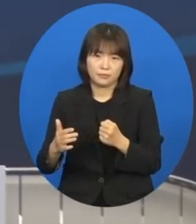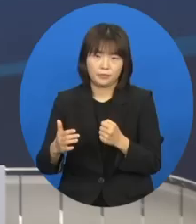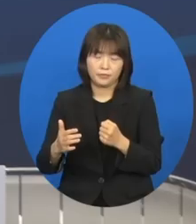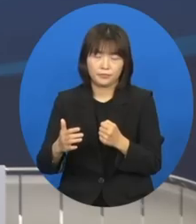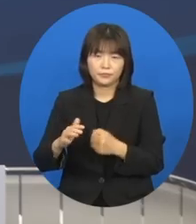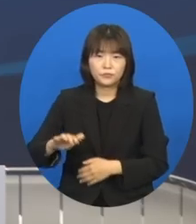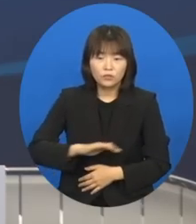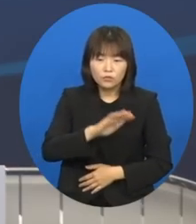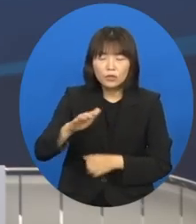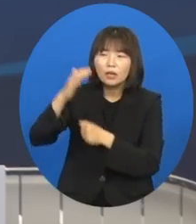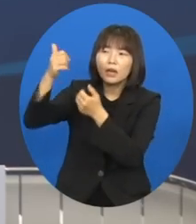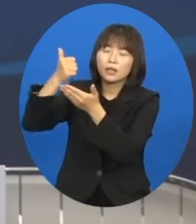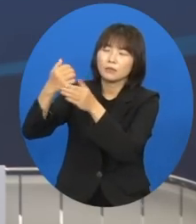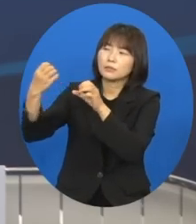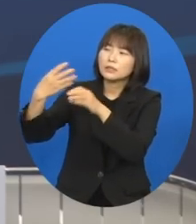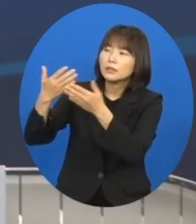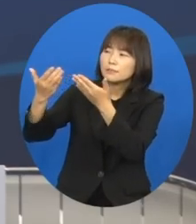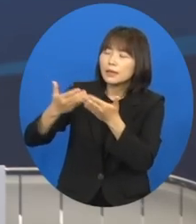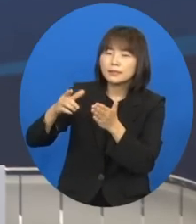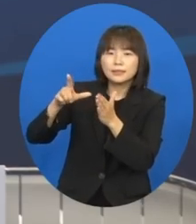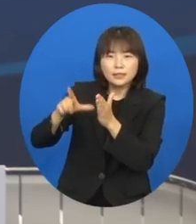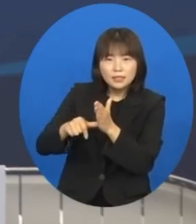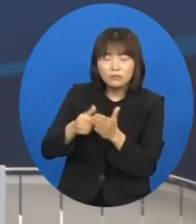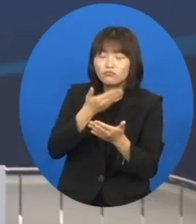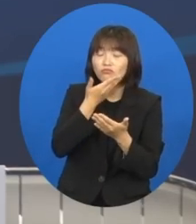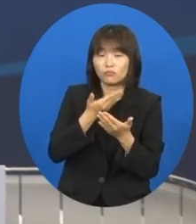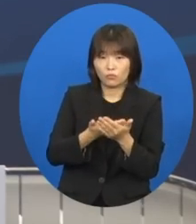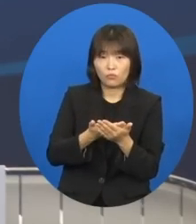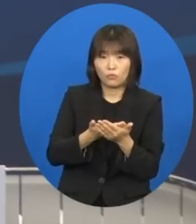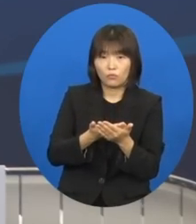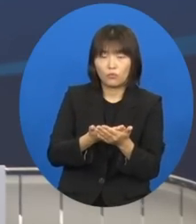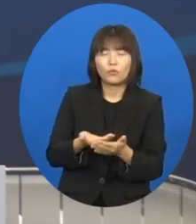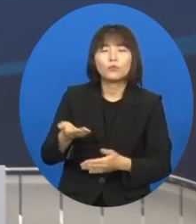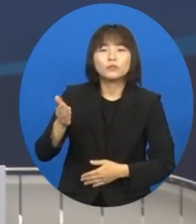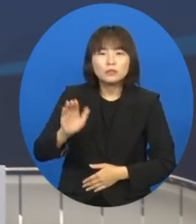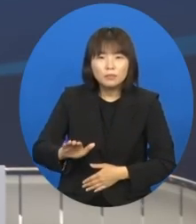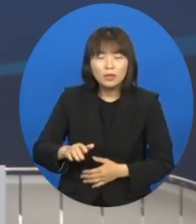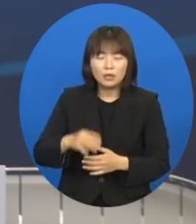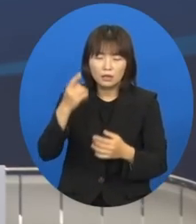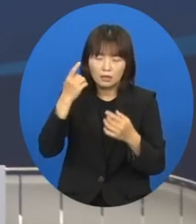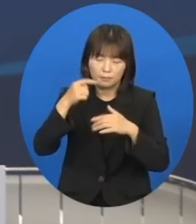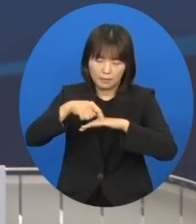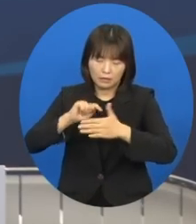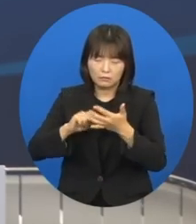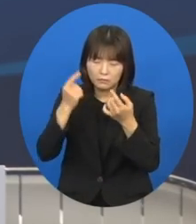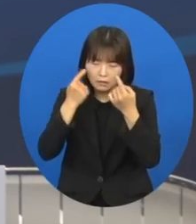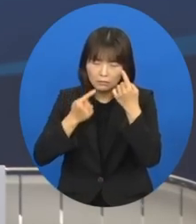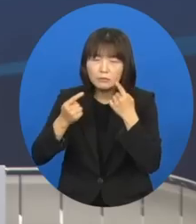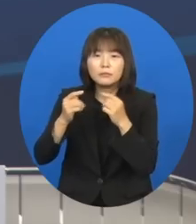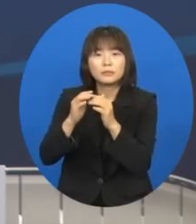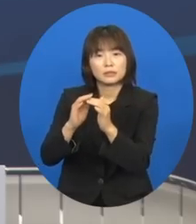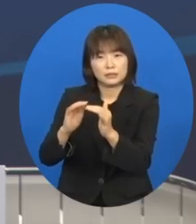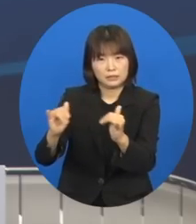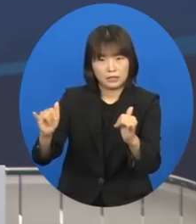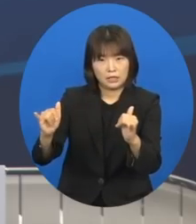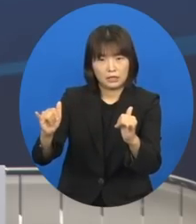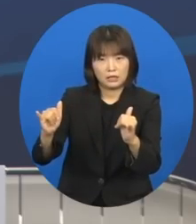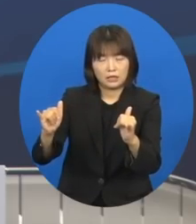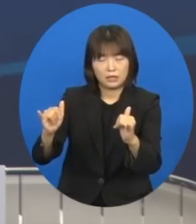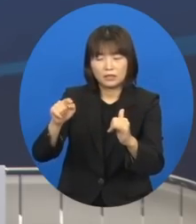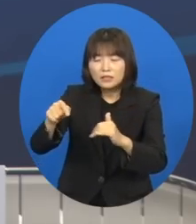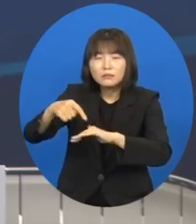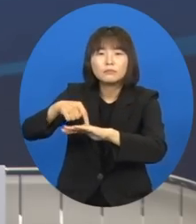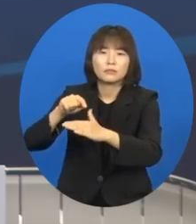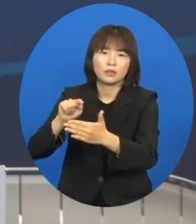하나님의 응답을 받는 시간도 중요하지만 그 상심한 자의 그 상한